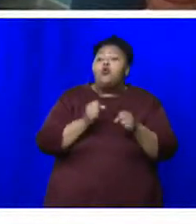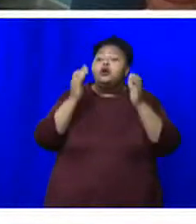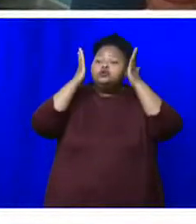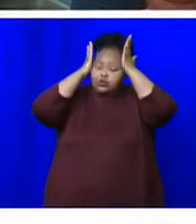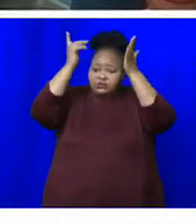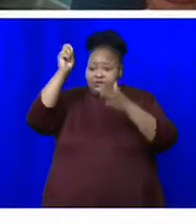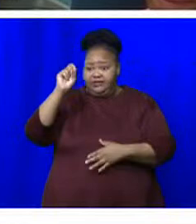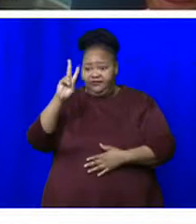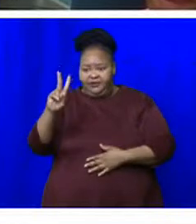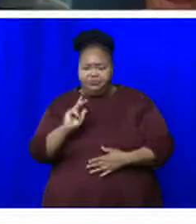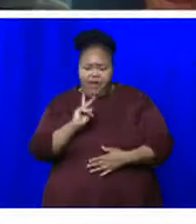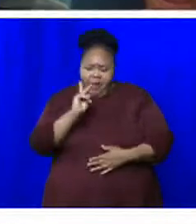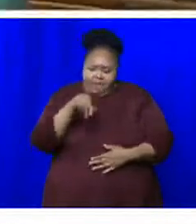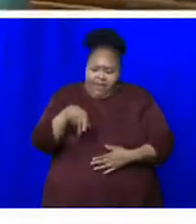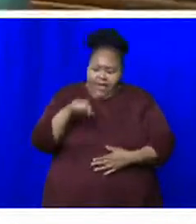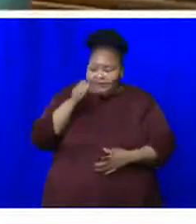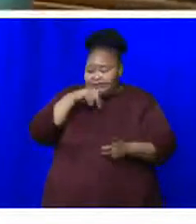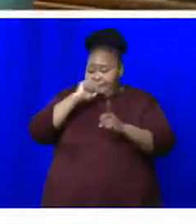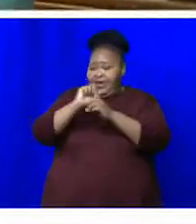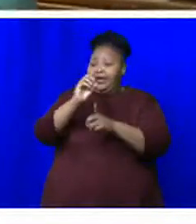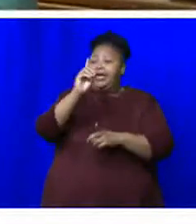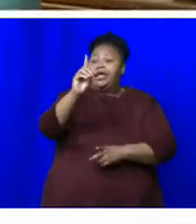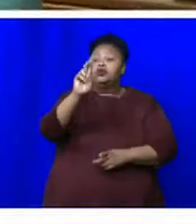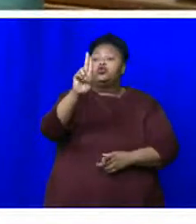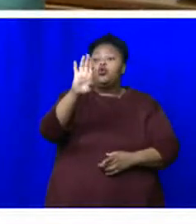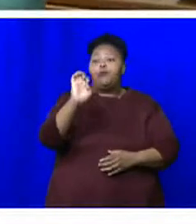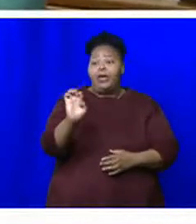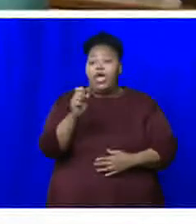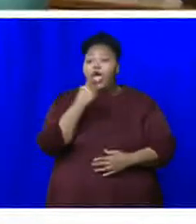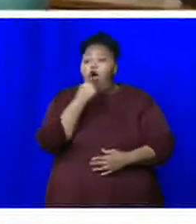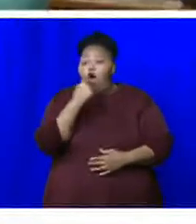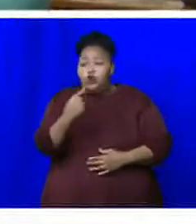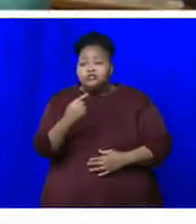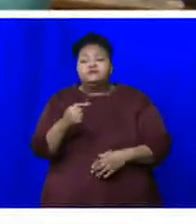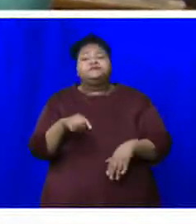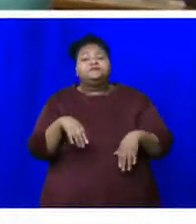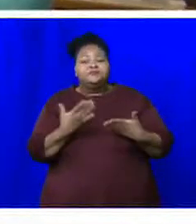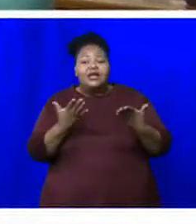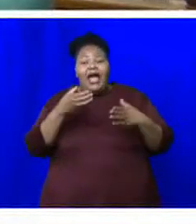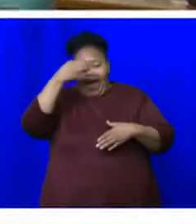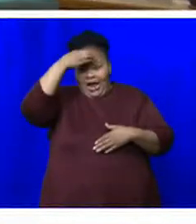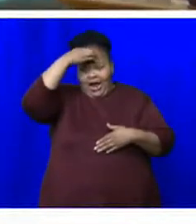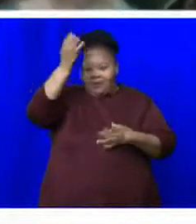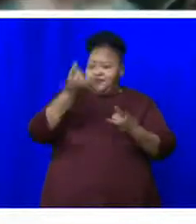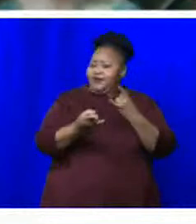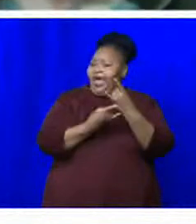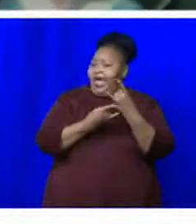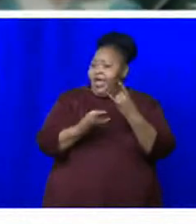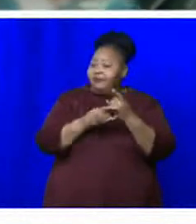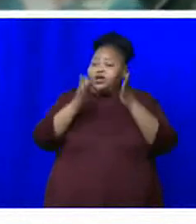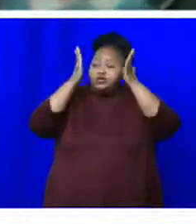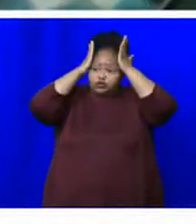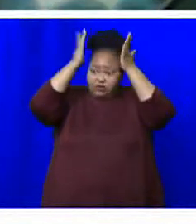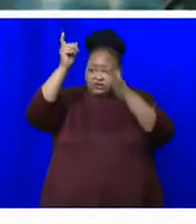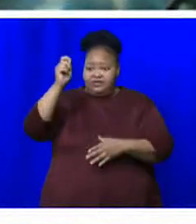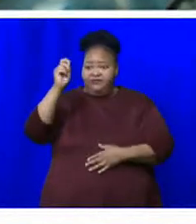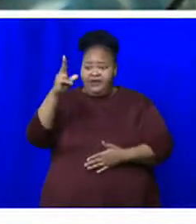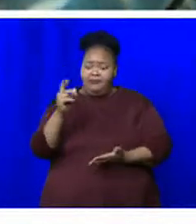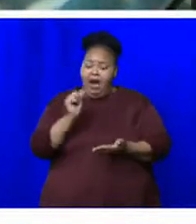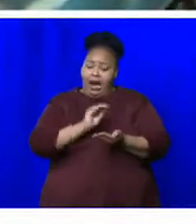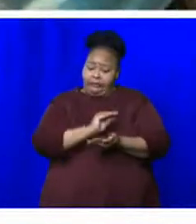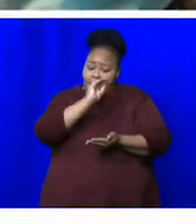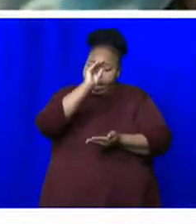tiko pheshe yadube uvetele indlu kutsi lesiteshi sitawudzinga kubanjiswa nguhulumende ngetimali kute lomsakato uphume kule